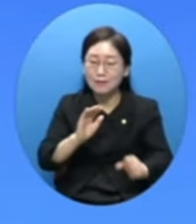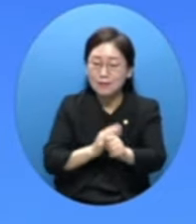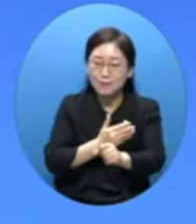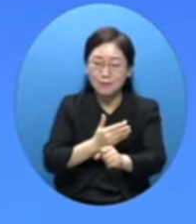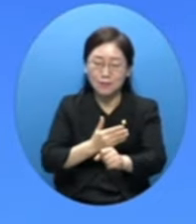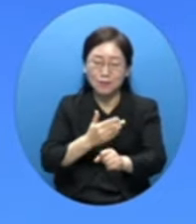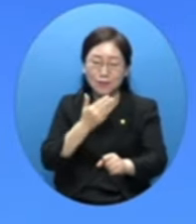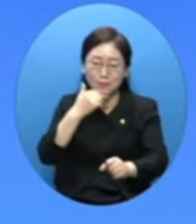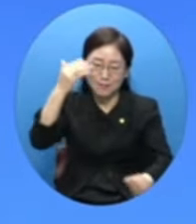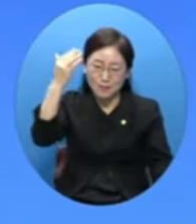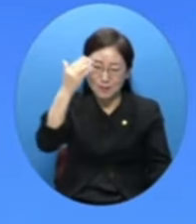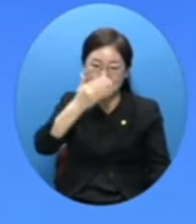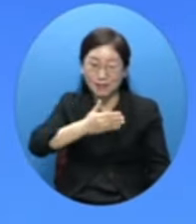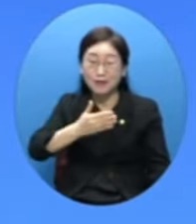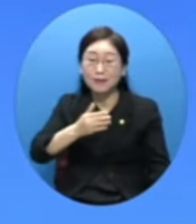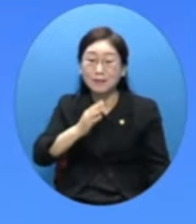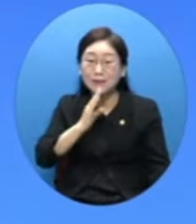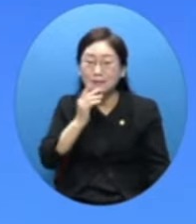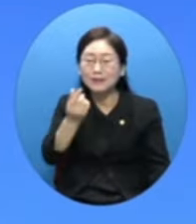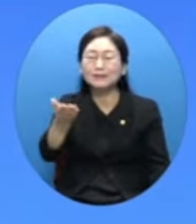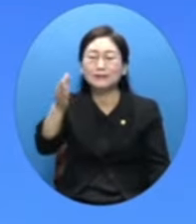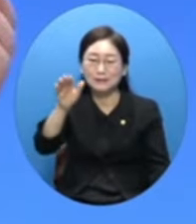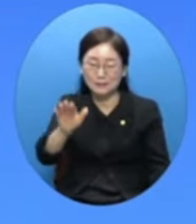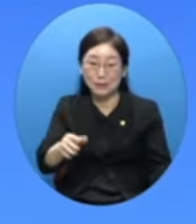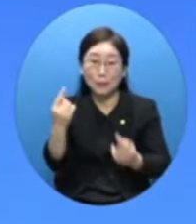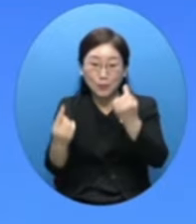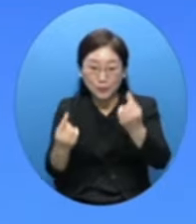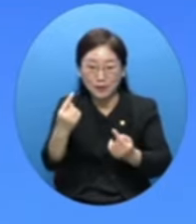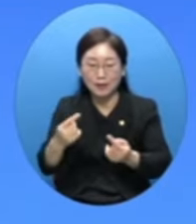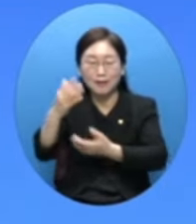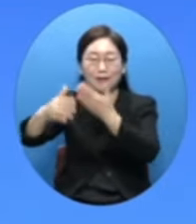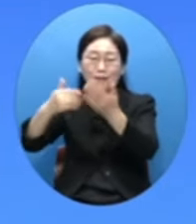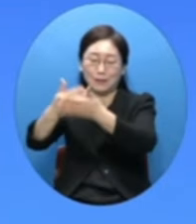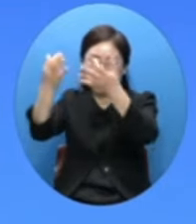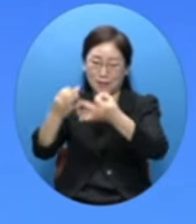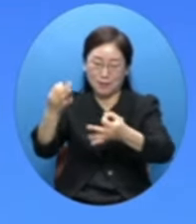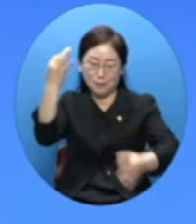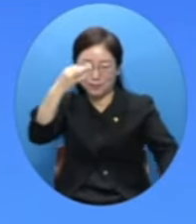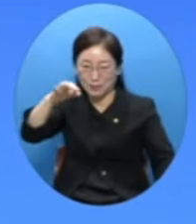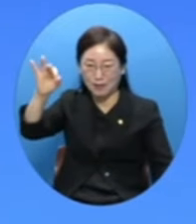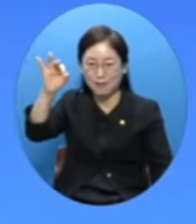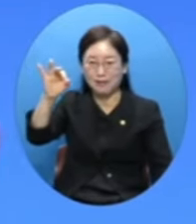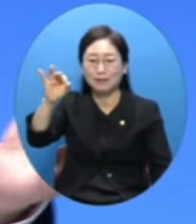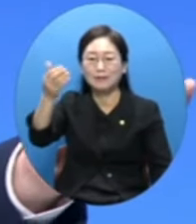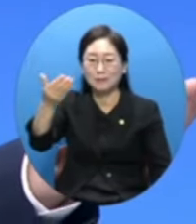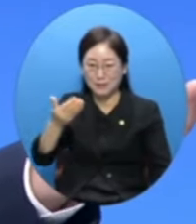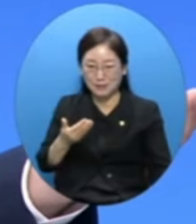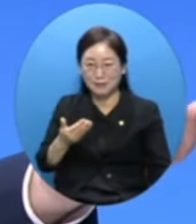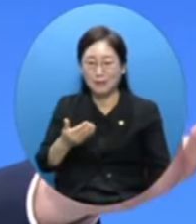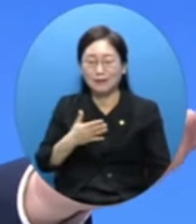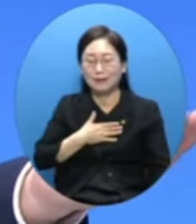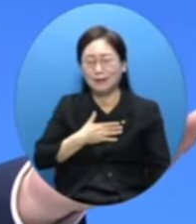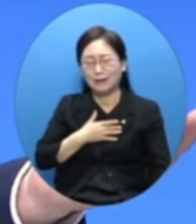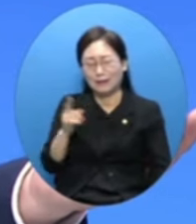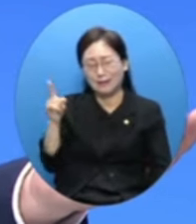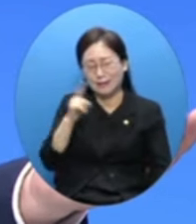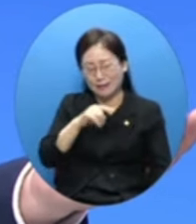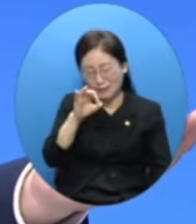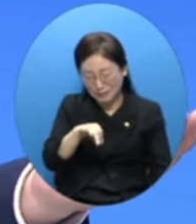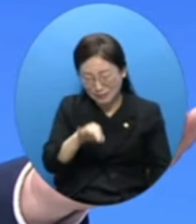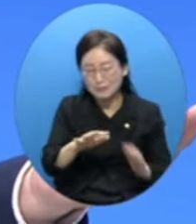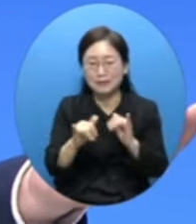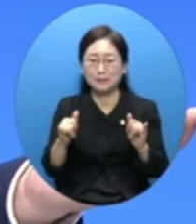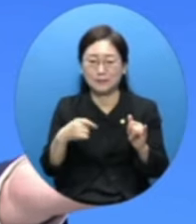변했다는 그런 의미보다는 하나님 앞에서 의롭게 인정받은 자로서 나는 아 아무것도